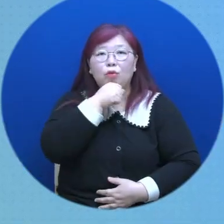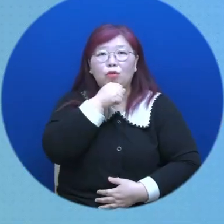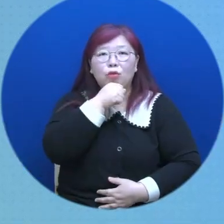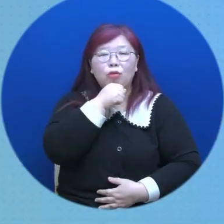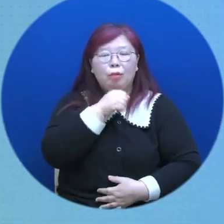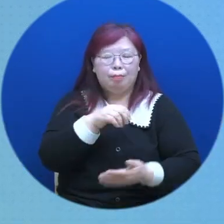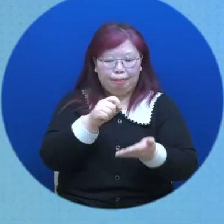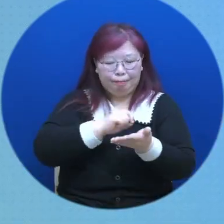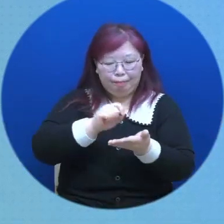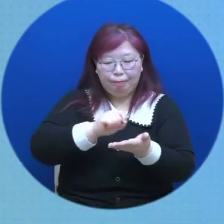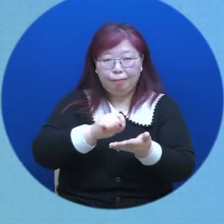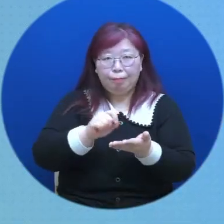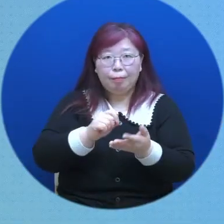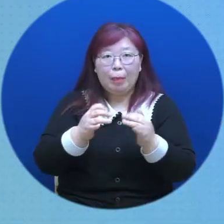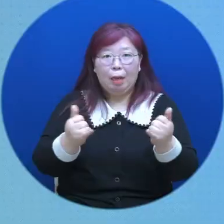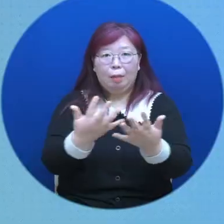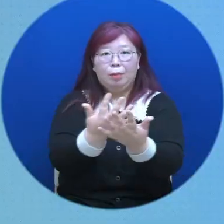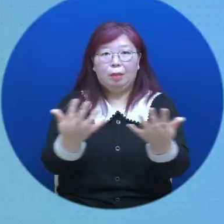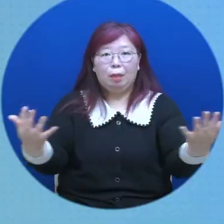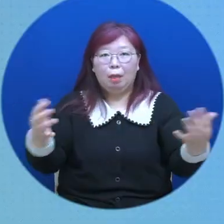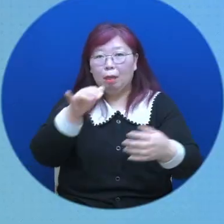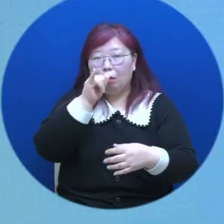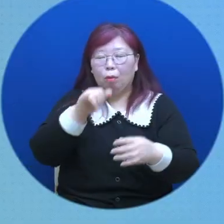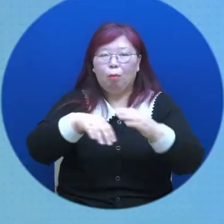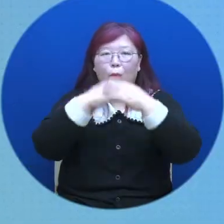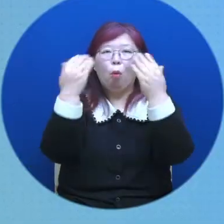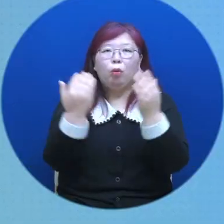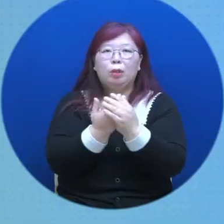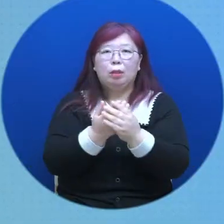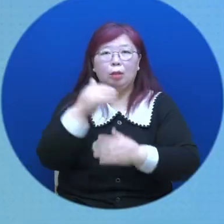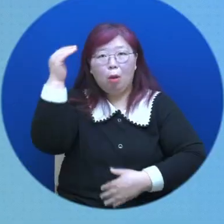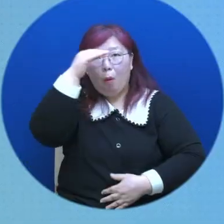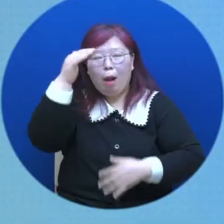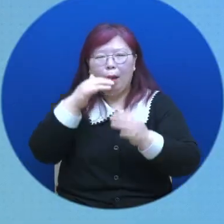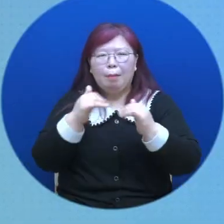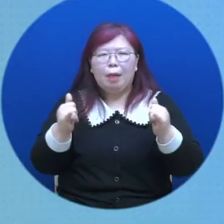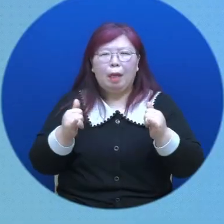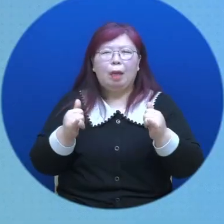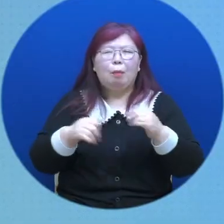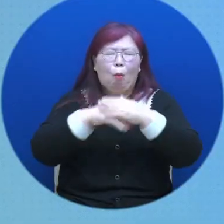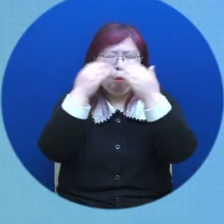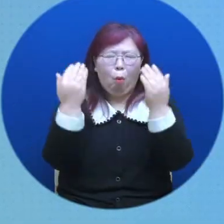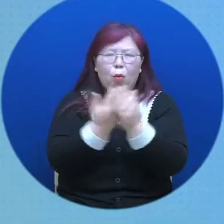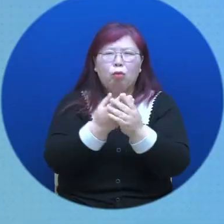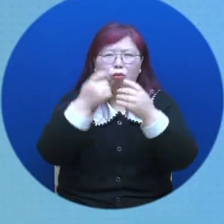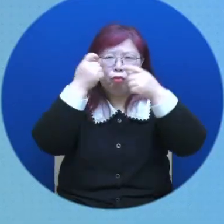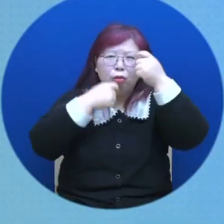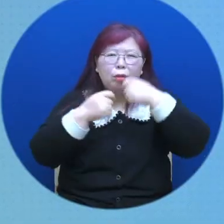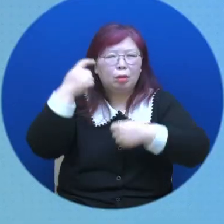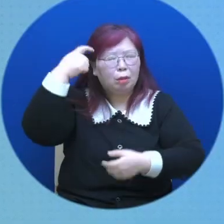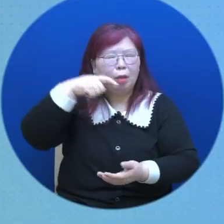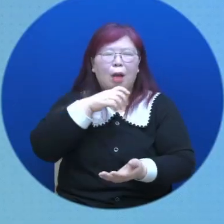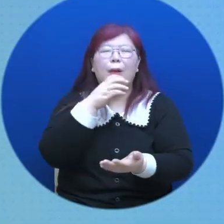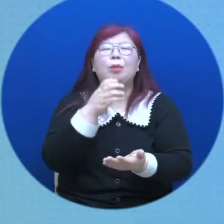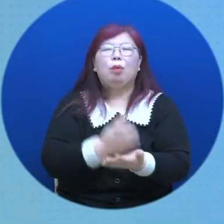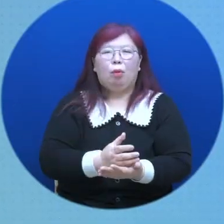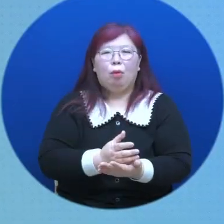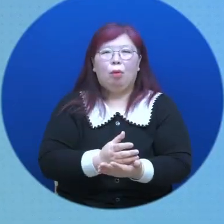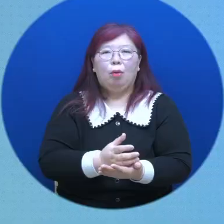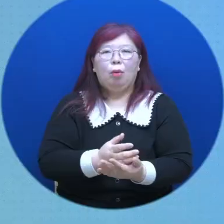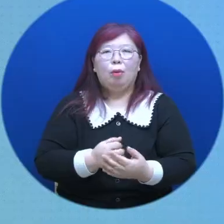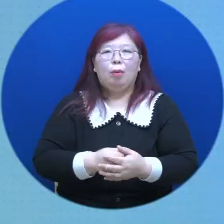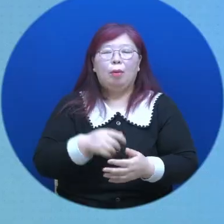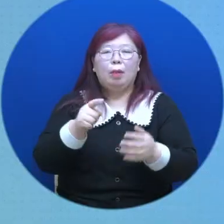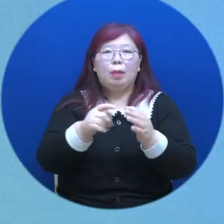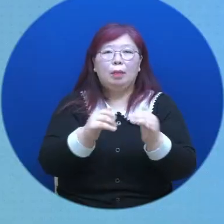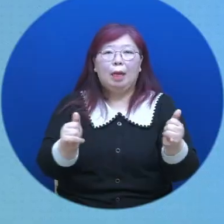심사위원들, 그리고 모든 총족들이 눈물을 흘렸어요. 감동을 받은 거죠. 근데 이분이